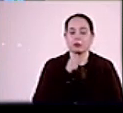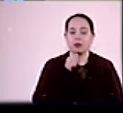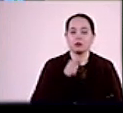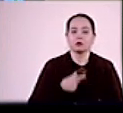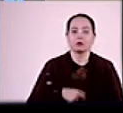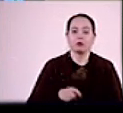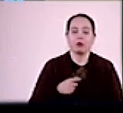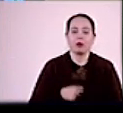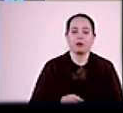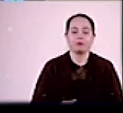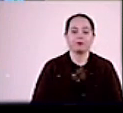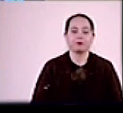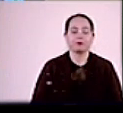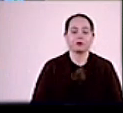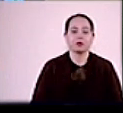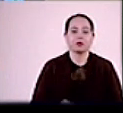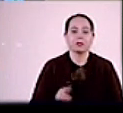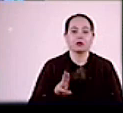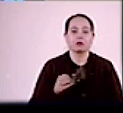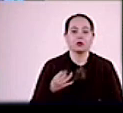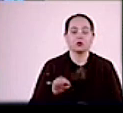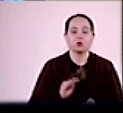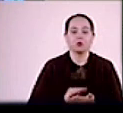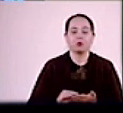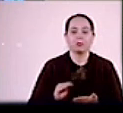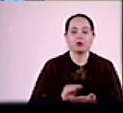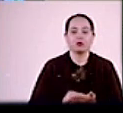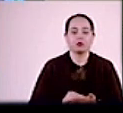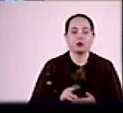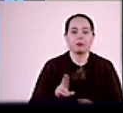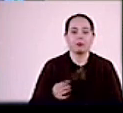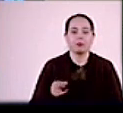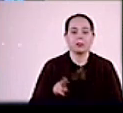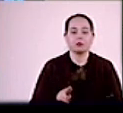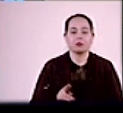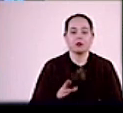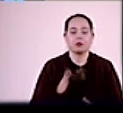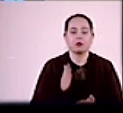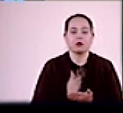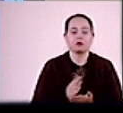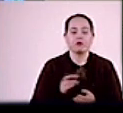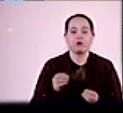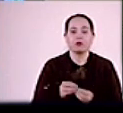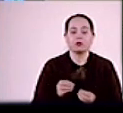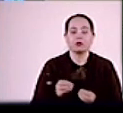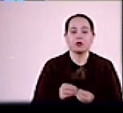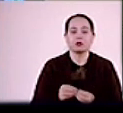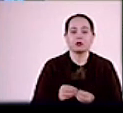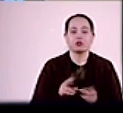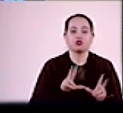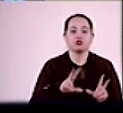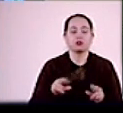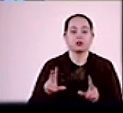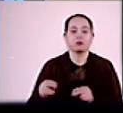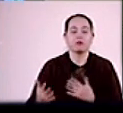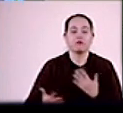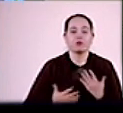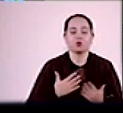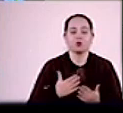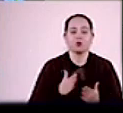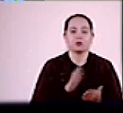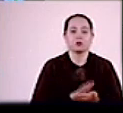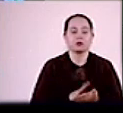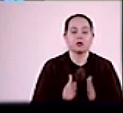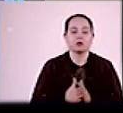себя. Толстой пишет: «Петя находился в постоянно счастливо возбужденном